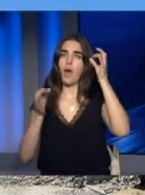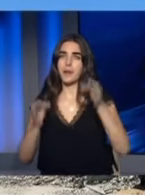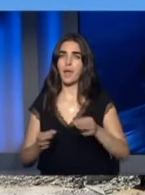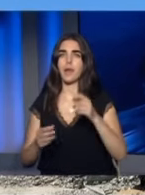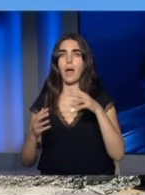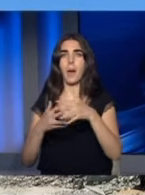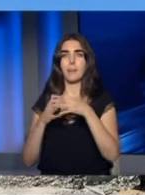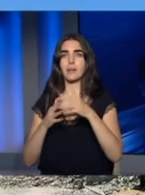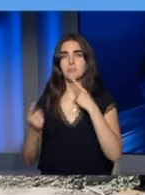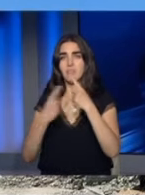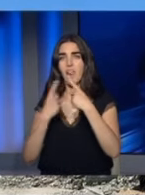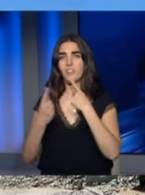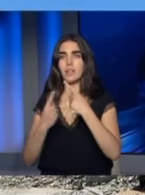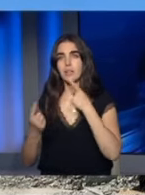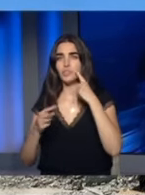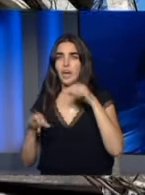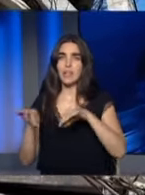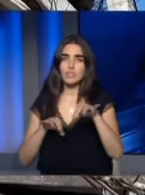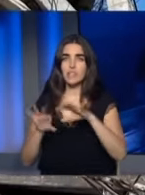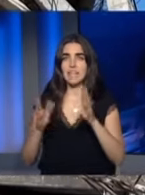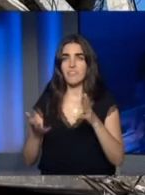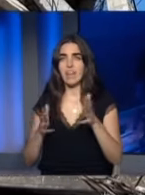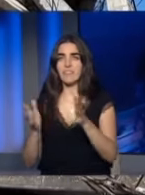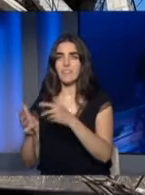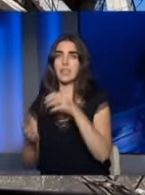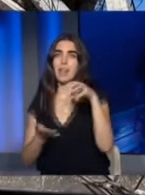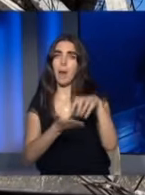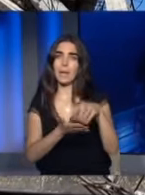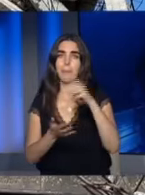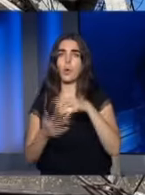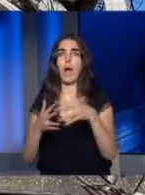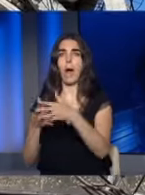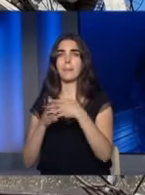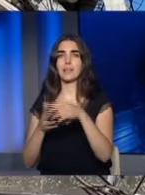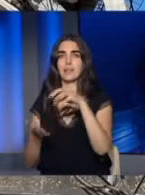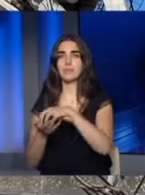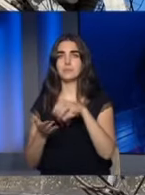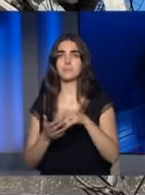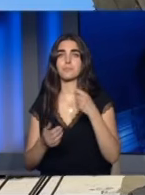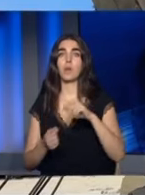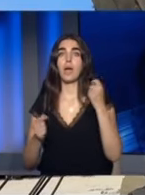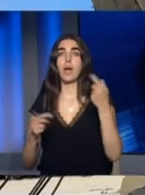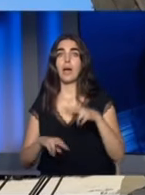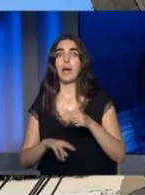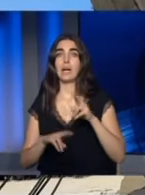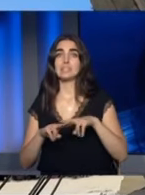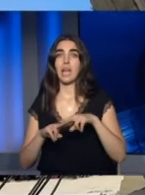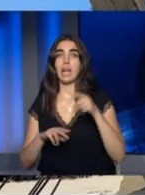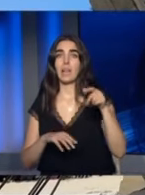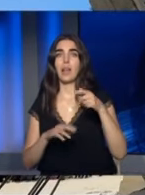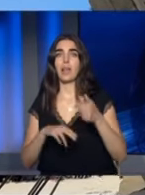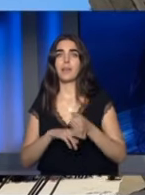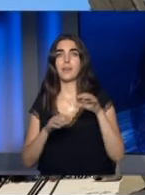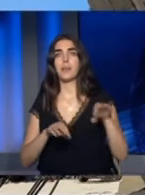قرارات الامريكيين في ظل التحالف الاستراتيجي الوجودي بين تل ابيب وواشنطن القناه